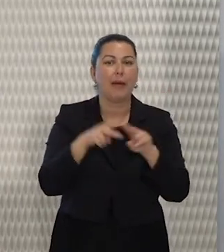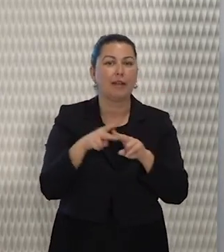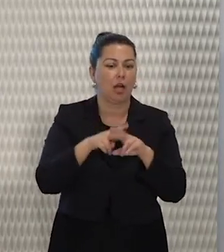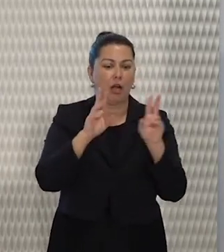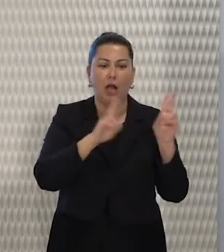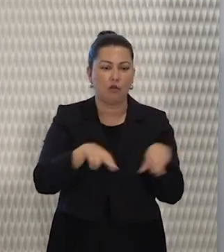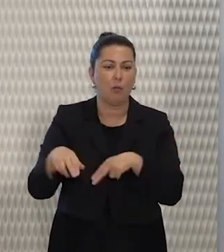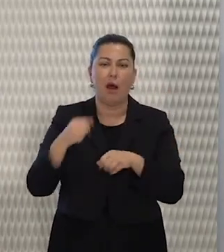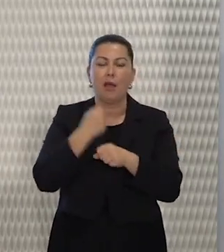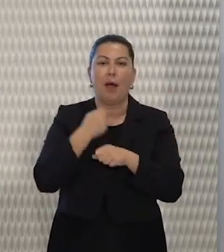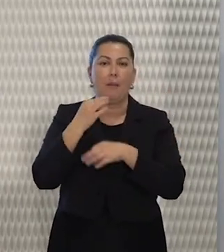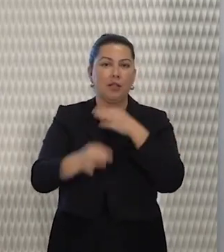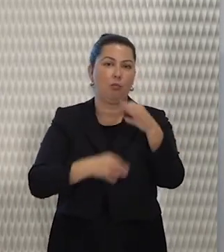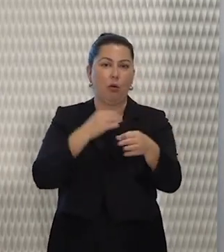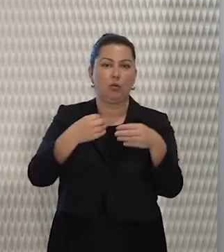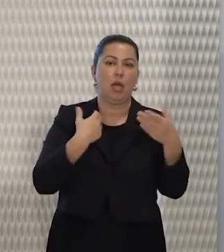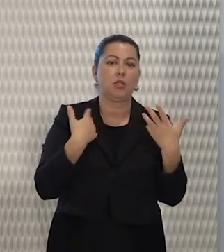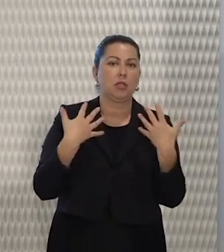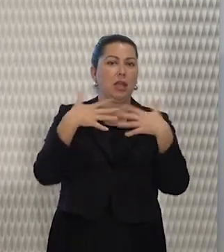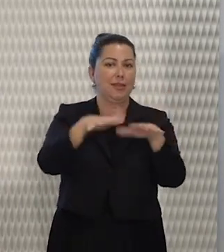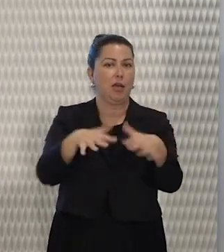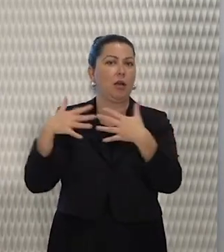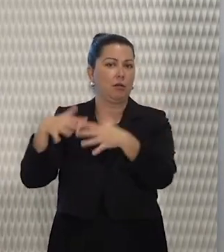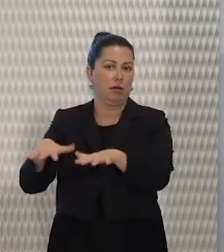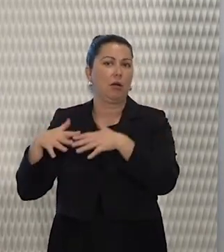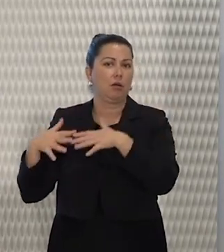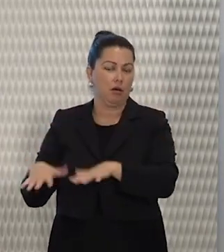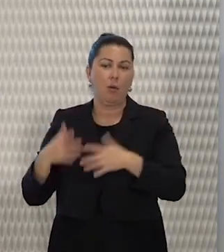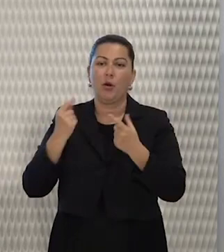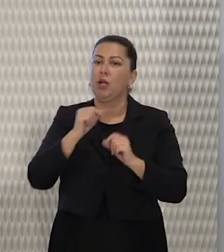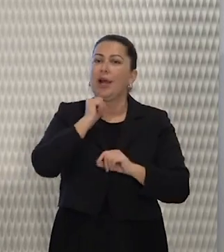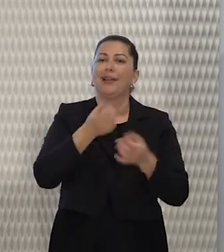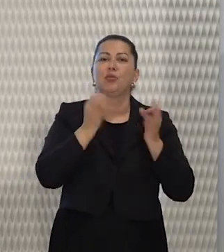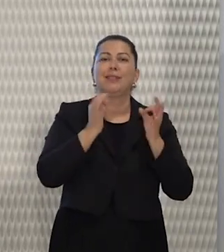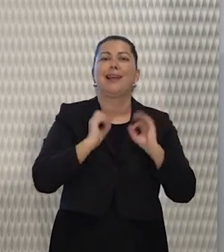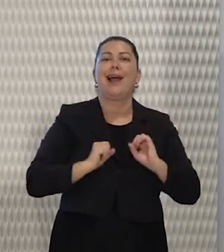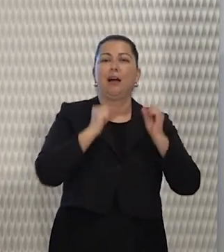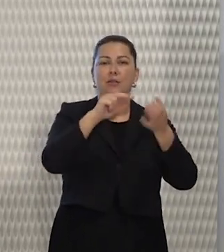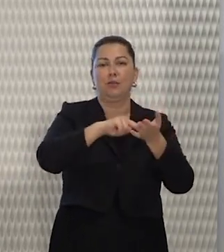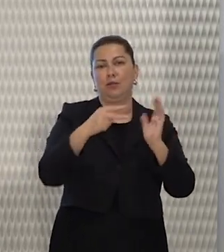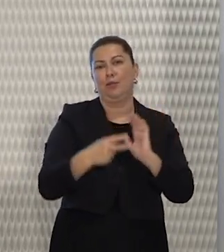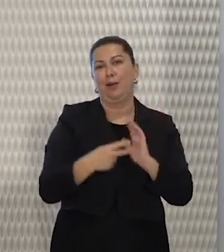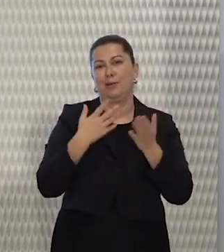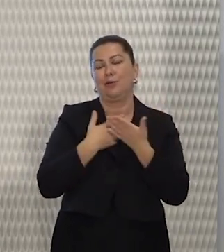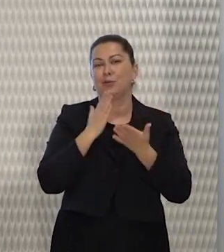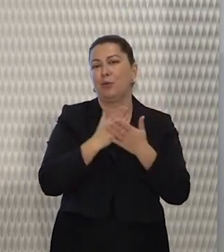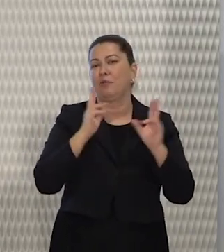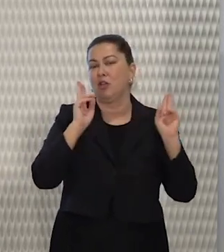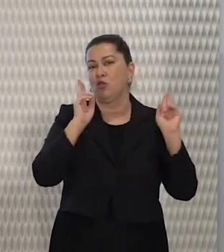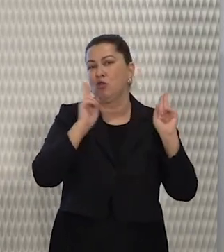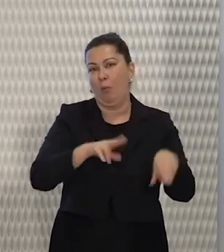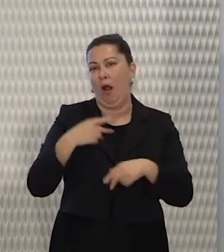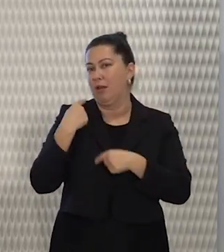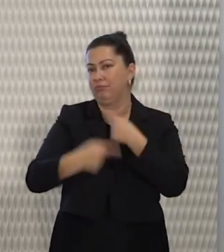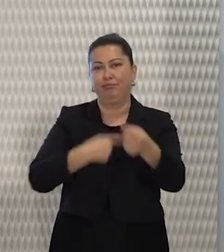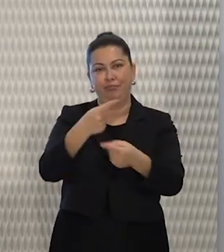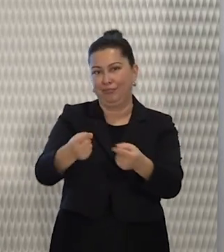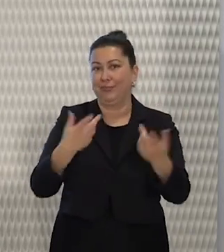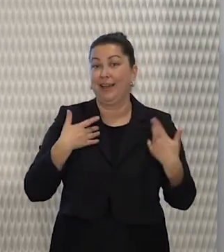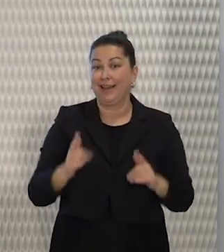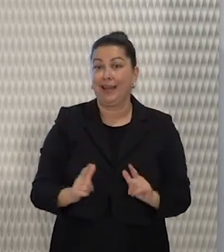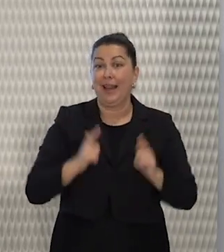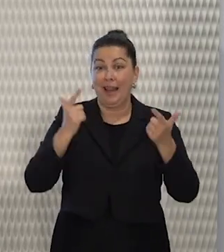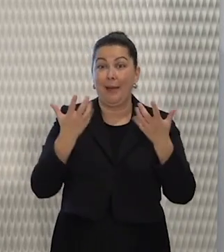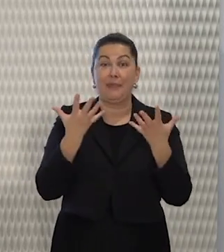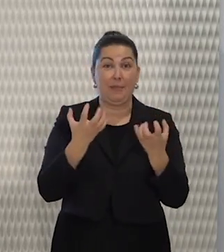ganz normal in den Arbeitsprozess integrieren. Also kein Aktionsplan, wir haben das inzwischen zur Normalität schon geschafft. Ja. Gelebte